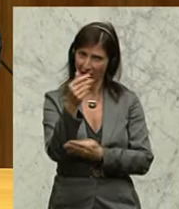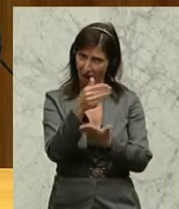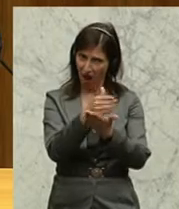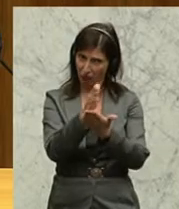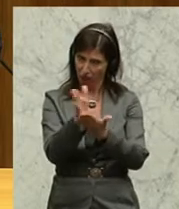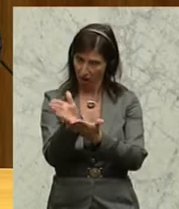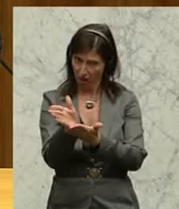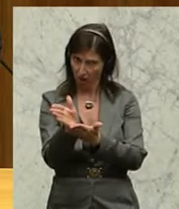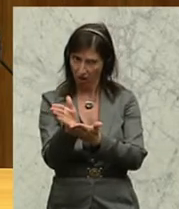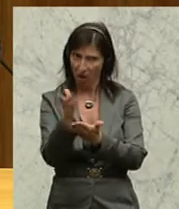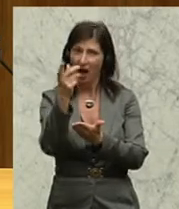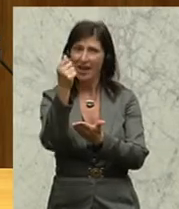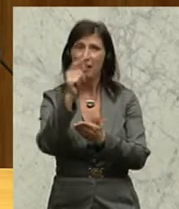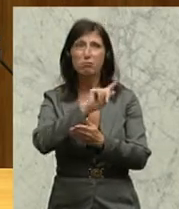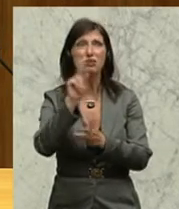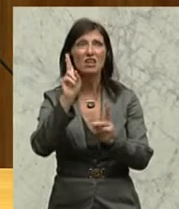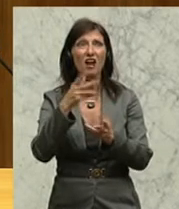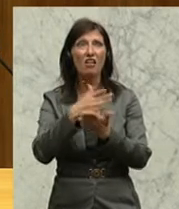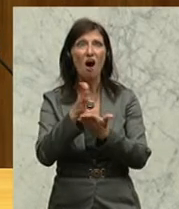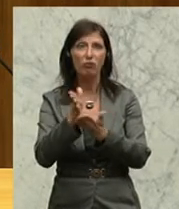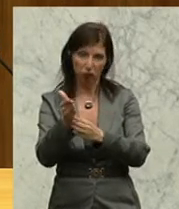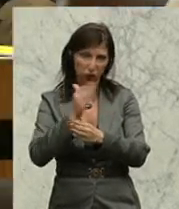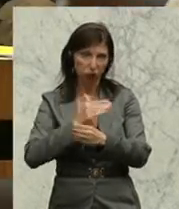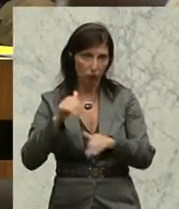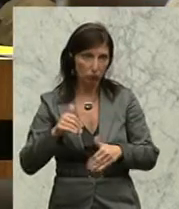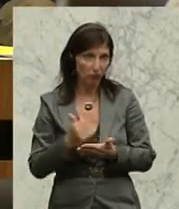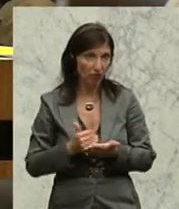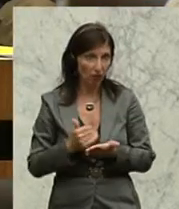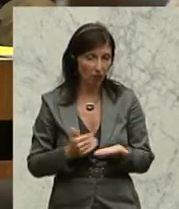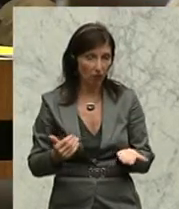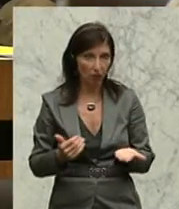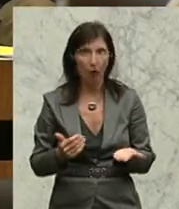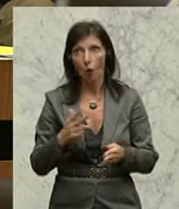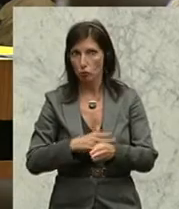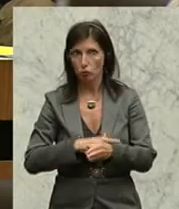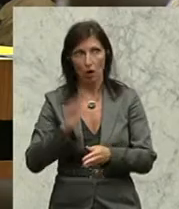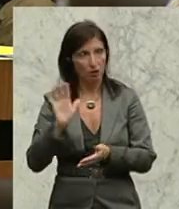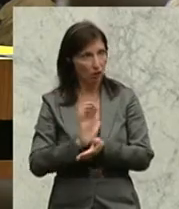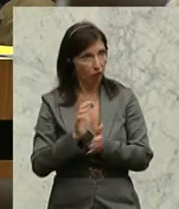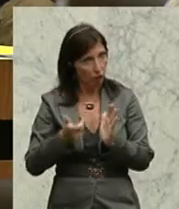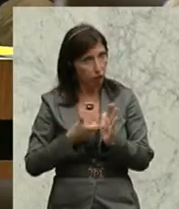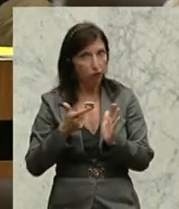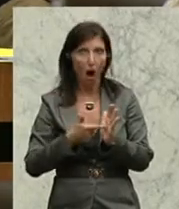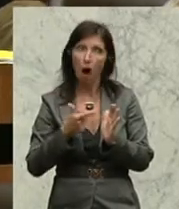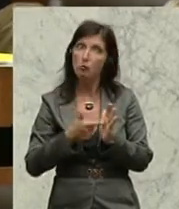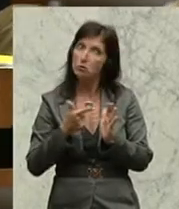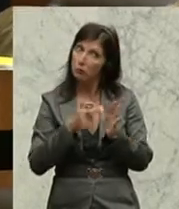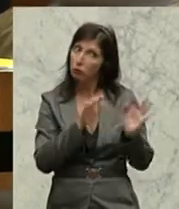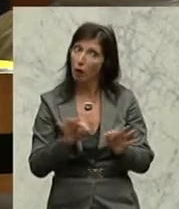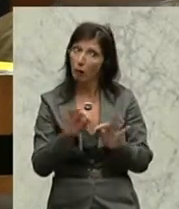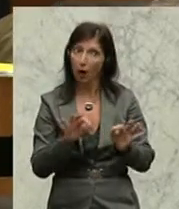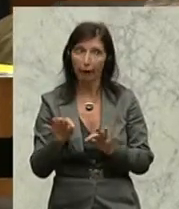verdient werden und dazu muss der staat die voraussetzungen schaffen und da finden wir eine regierung vor die fragmente